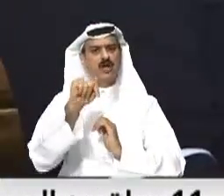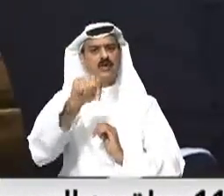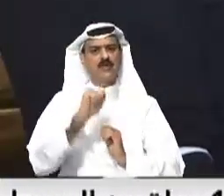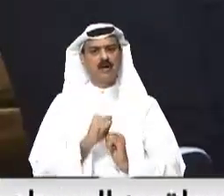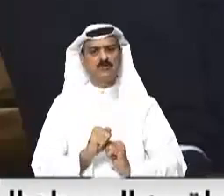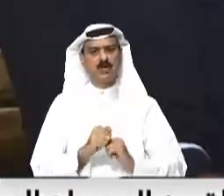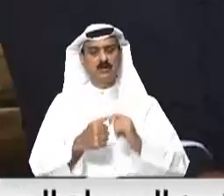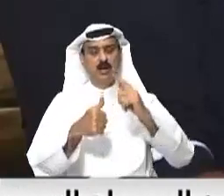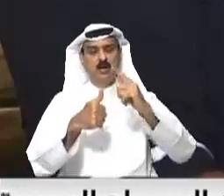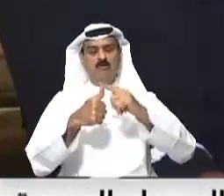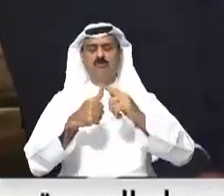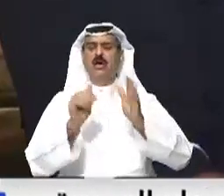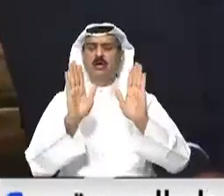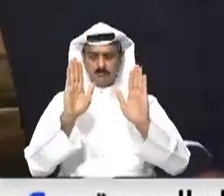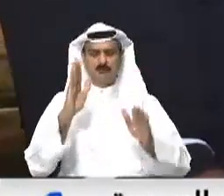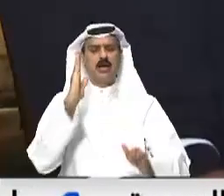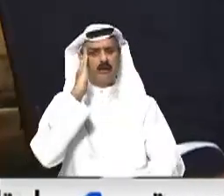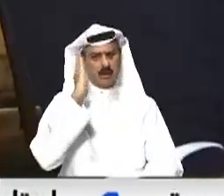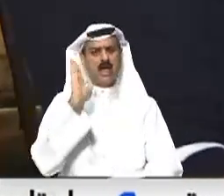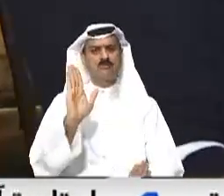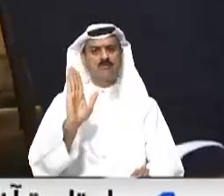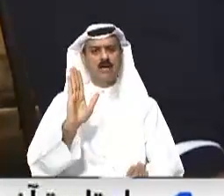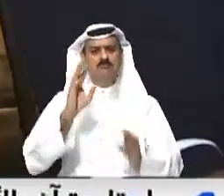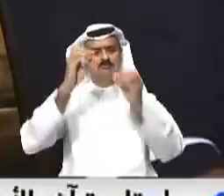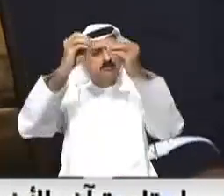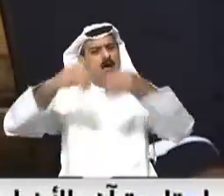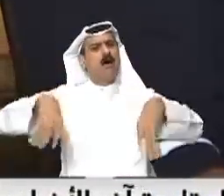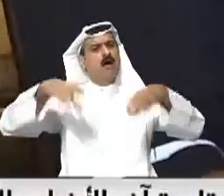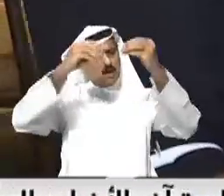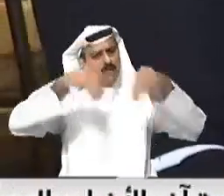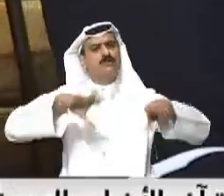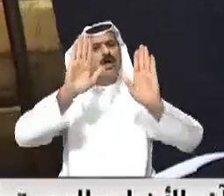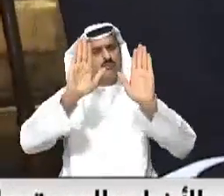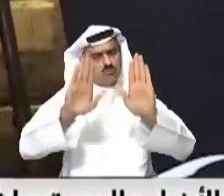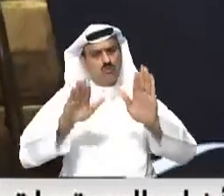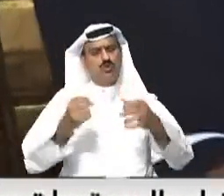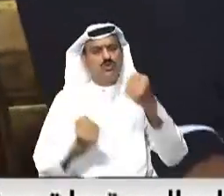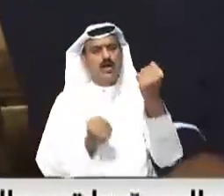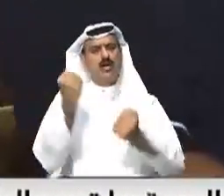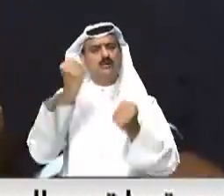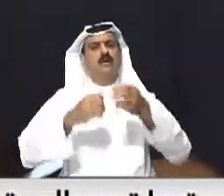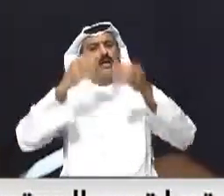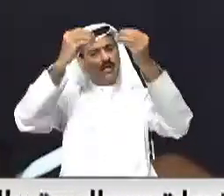بالتلف الكبير اللي حاش الطرق في الكويت، واليوم المواطن عليه أيضا أنه يساعدنا في